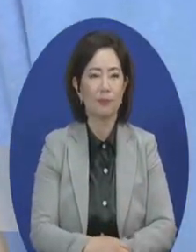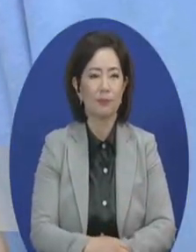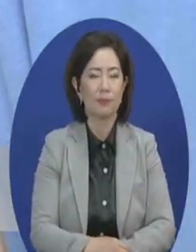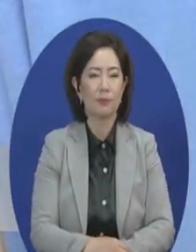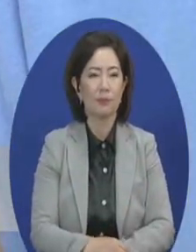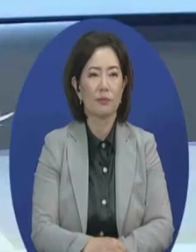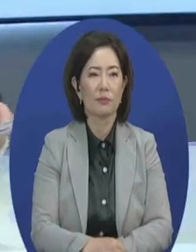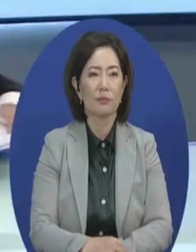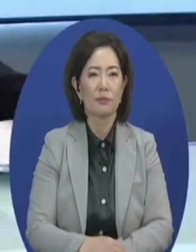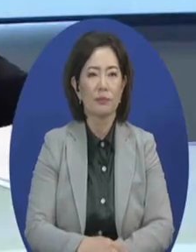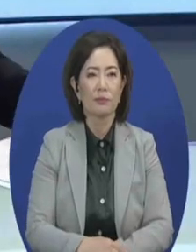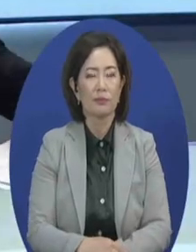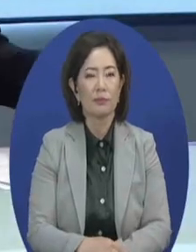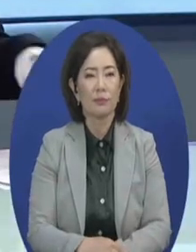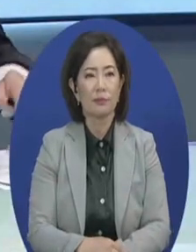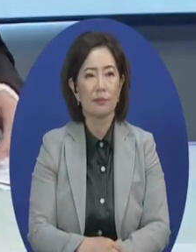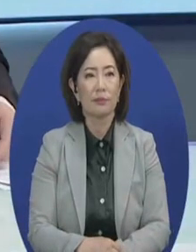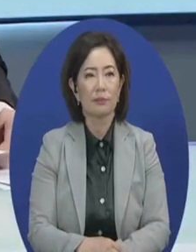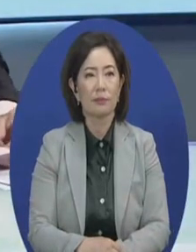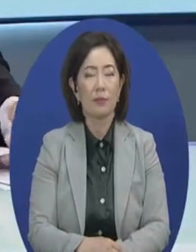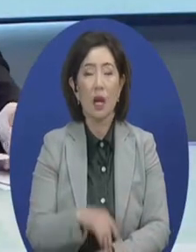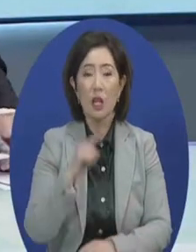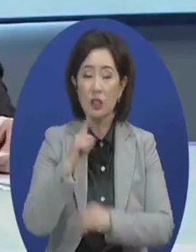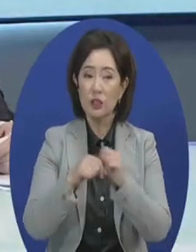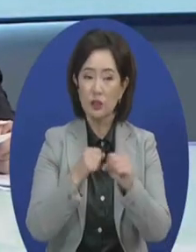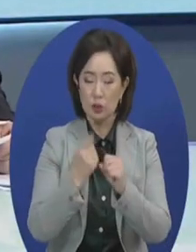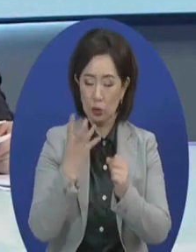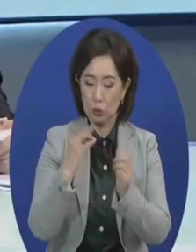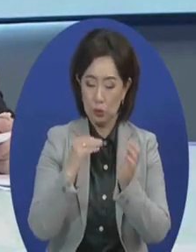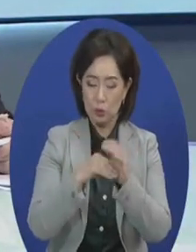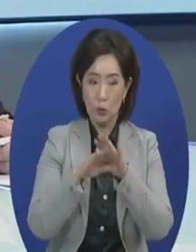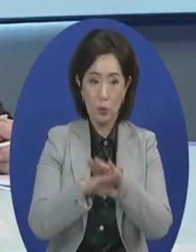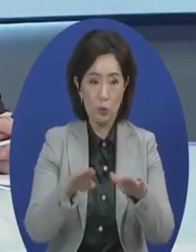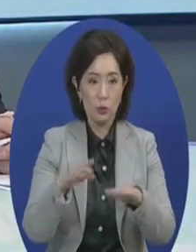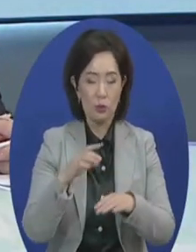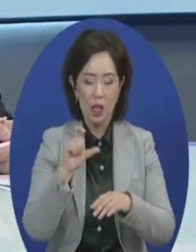Энэ жил 40,000 гаруй сурагч эсэлтийн ерөнхий шалгалт өгөх